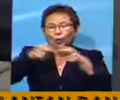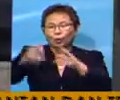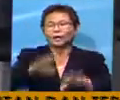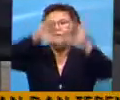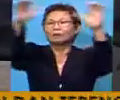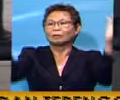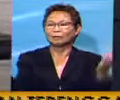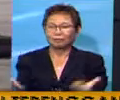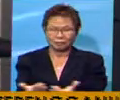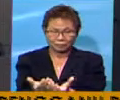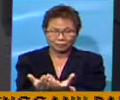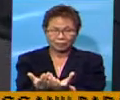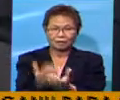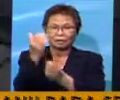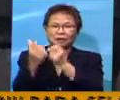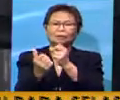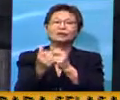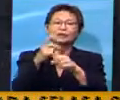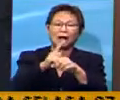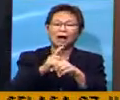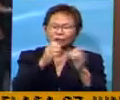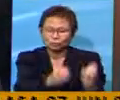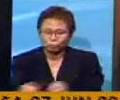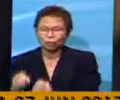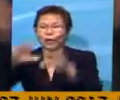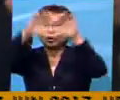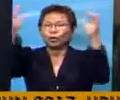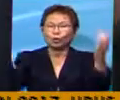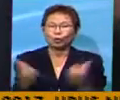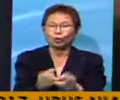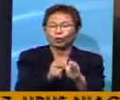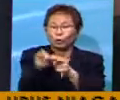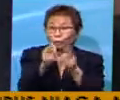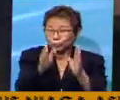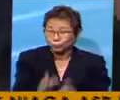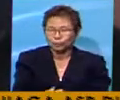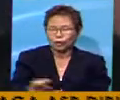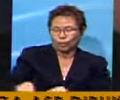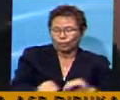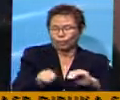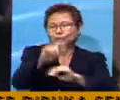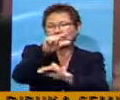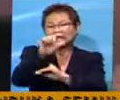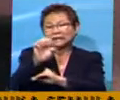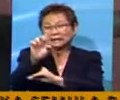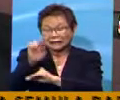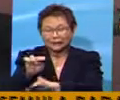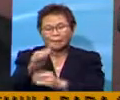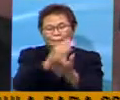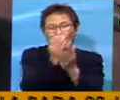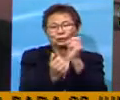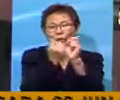Global colosus Ino 2017 yang dianjurkan Global interentpreneurship Movement Gem mengulas mengenai bajet